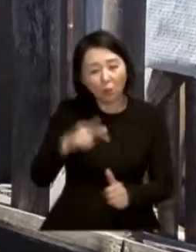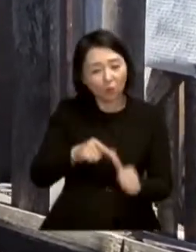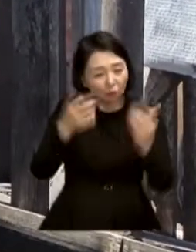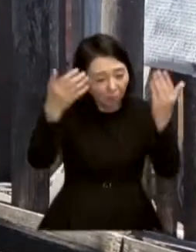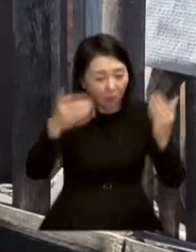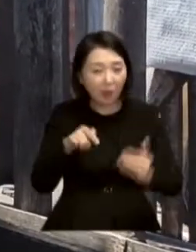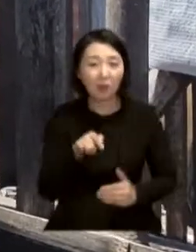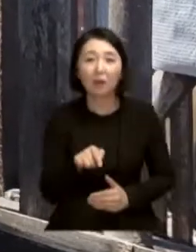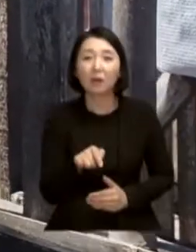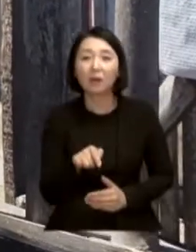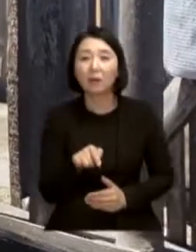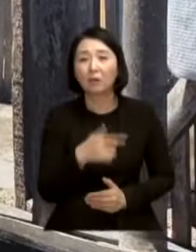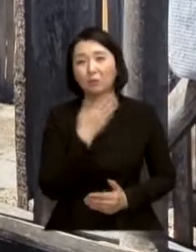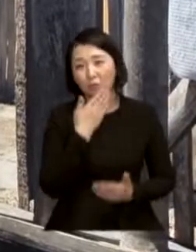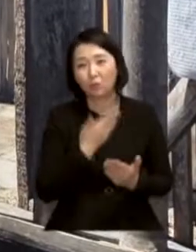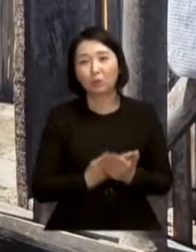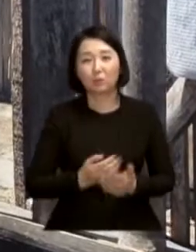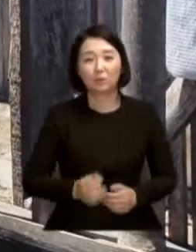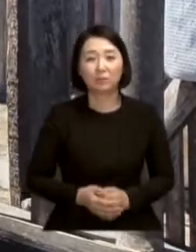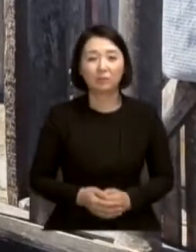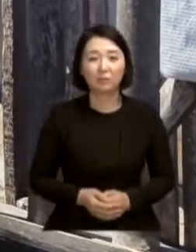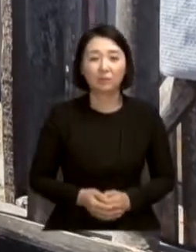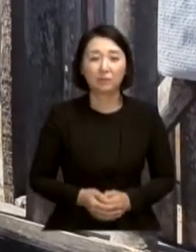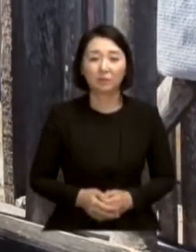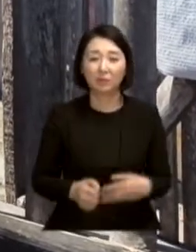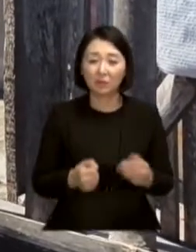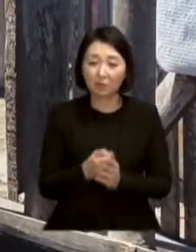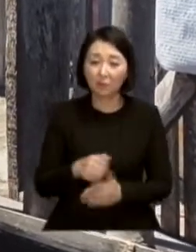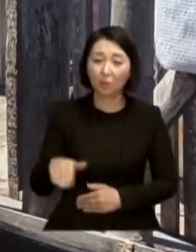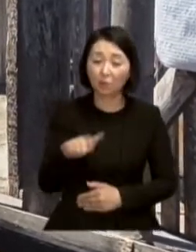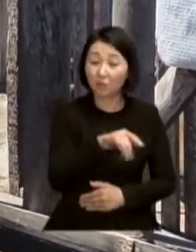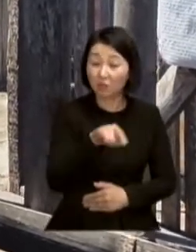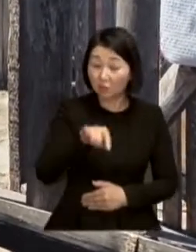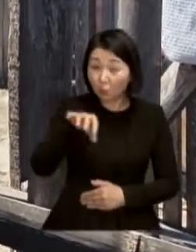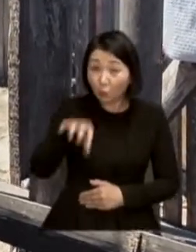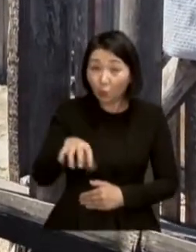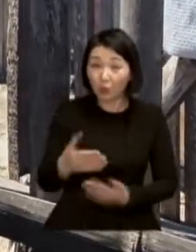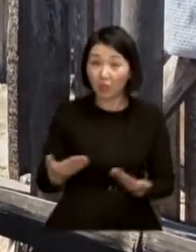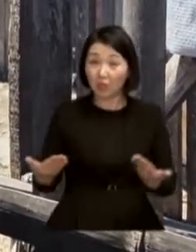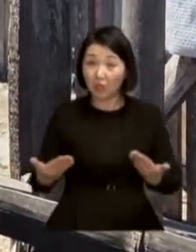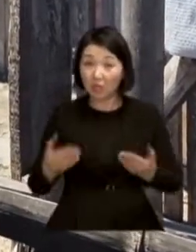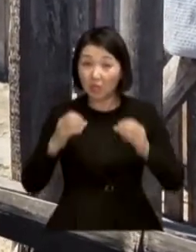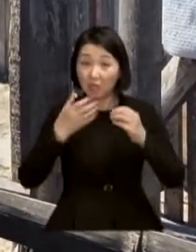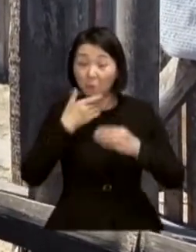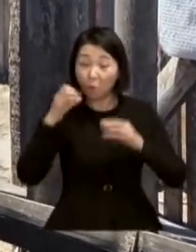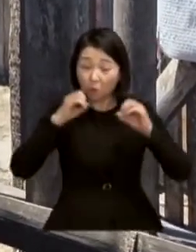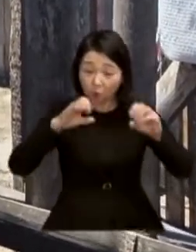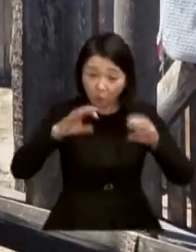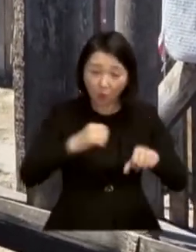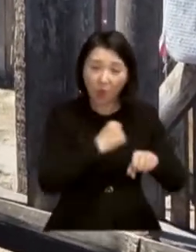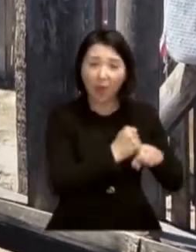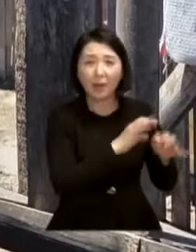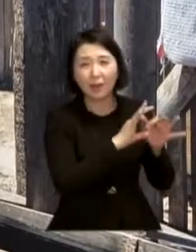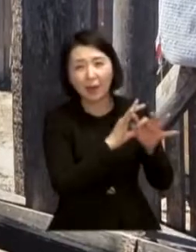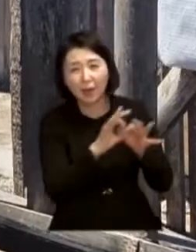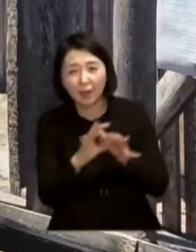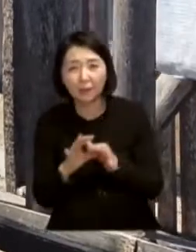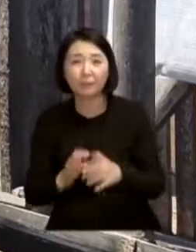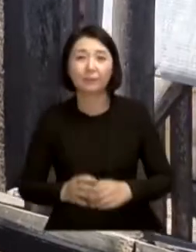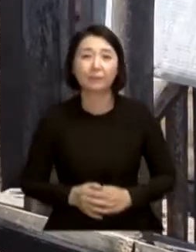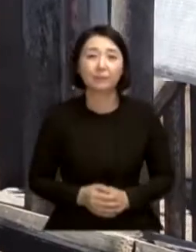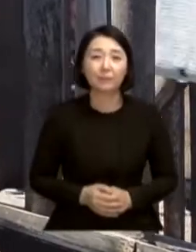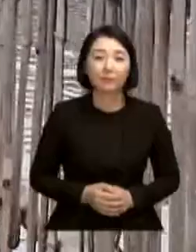구원받는 것이 너무나 더 소중하기 때문에 우리는 이곳에서 사역하는 것들을 계속해서 진행해